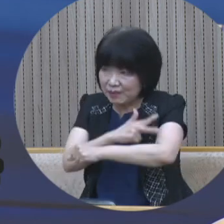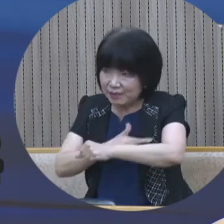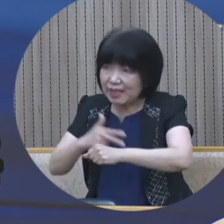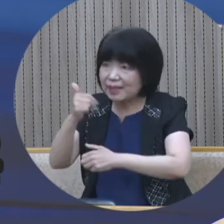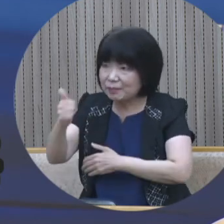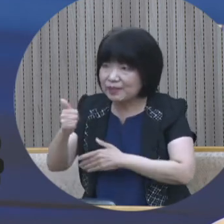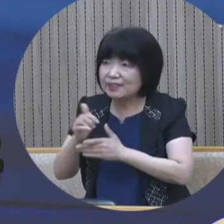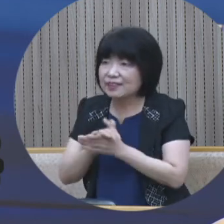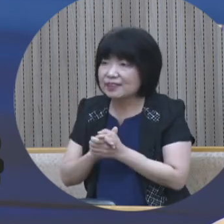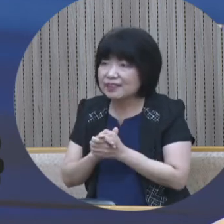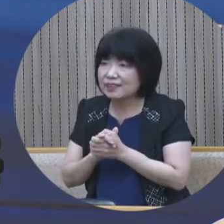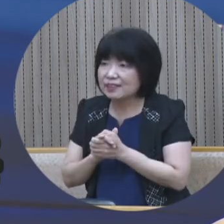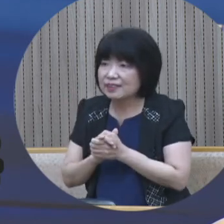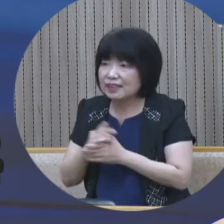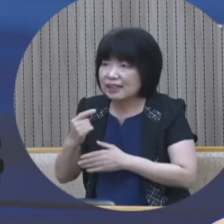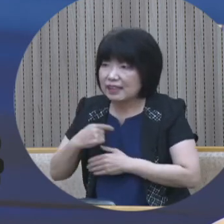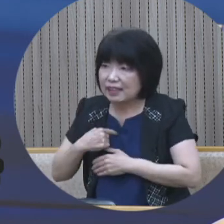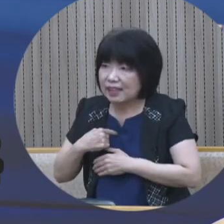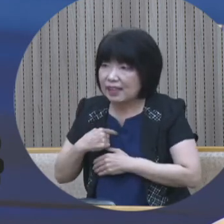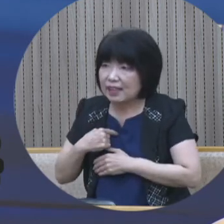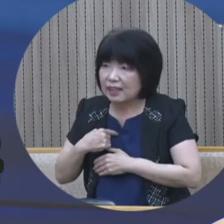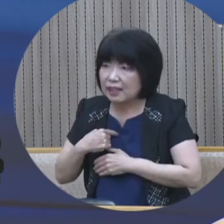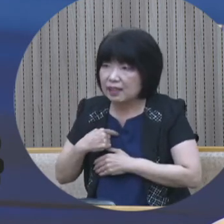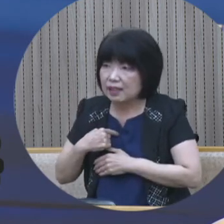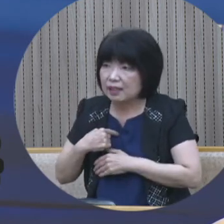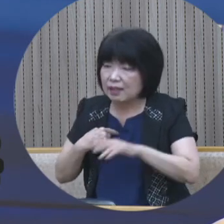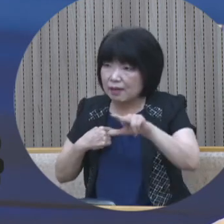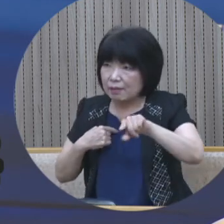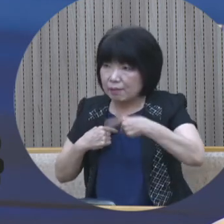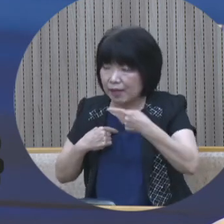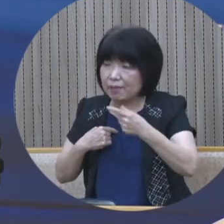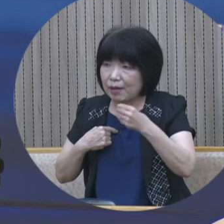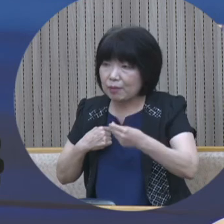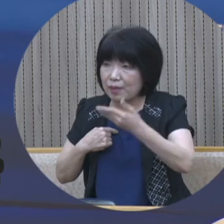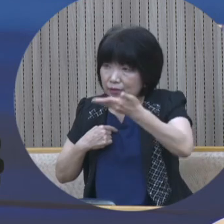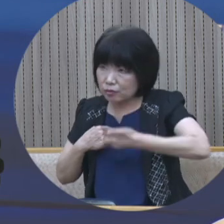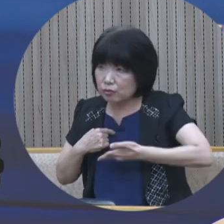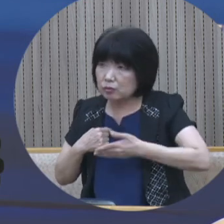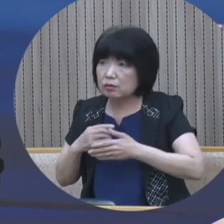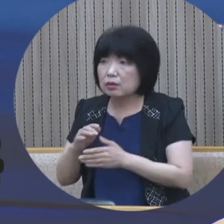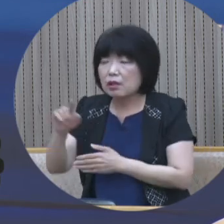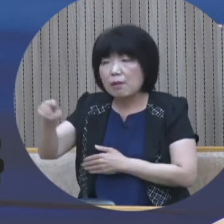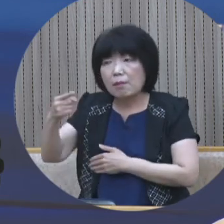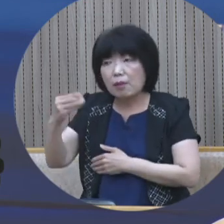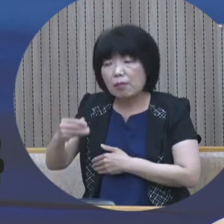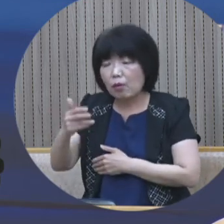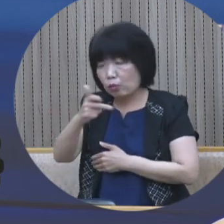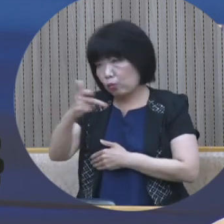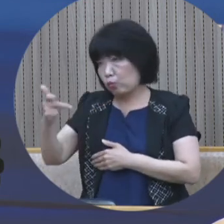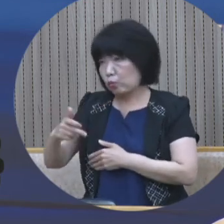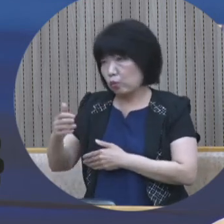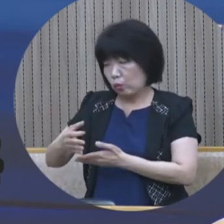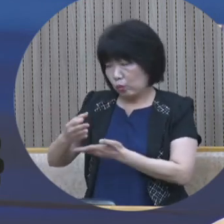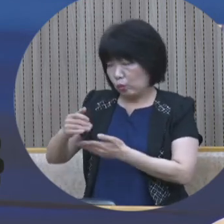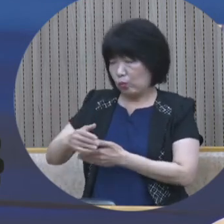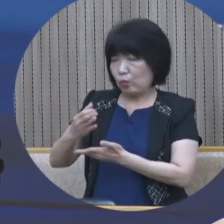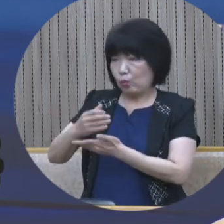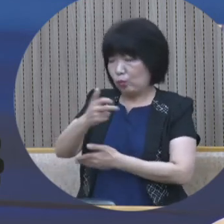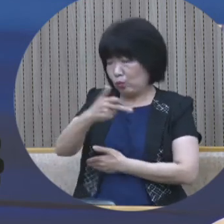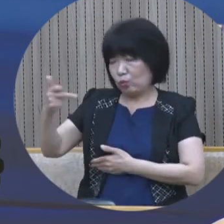집사님은 내가 100만 원만 줘. 그때 100만 원이면 큰 돈입니다. 지금도 큰